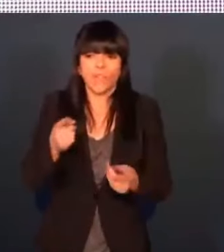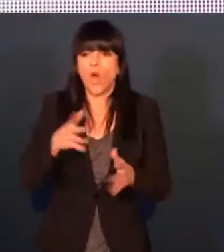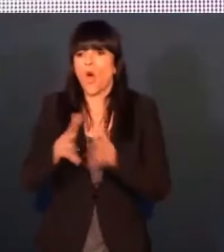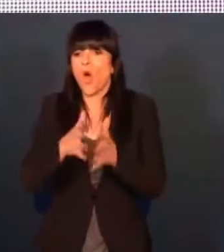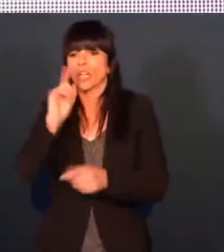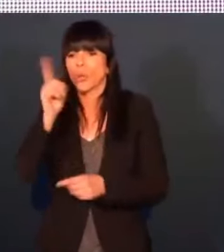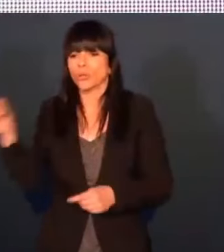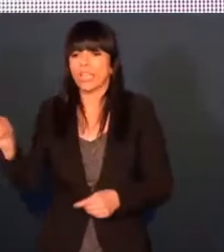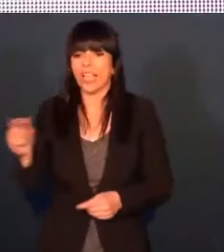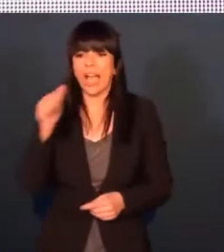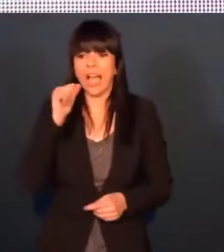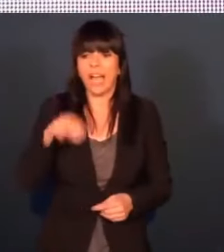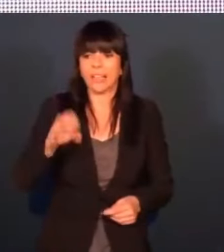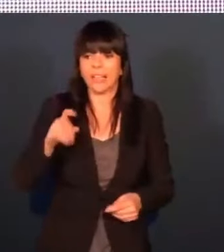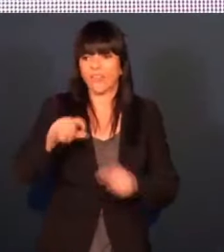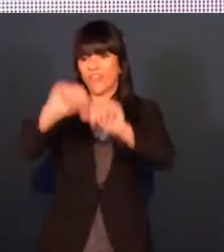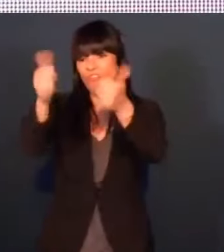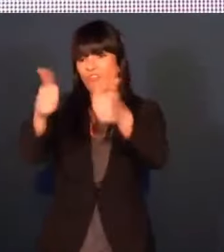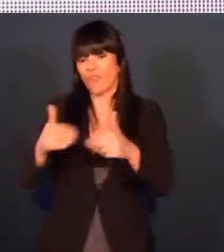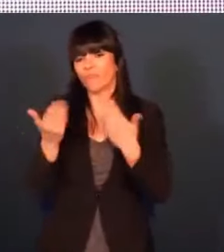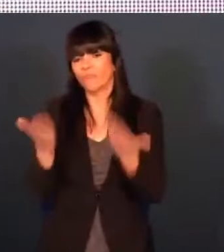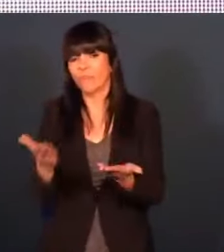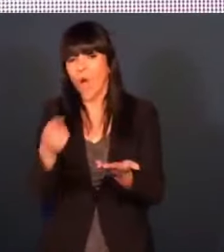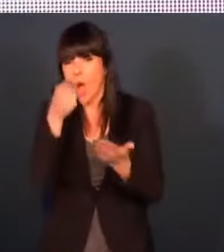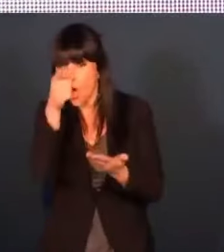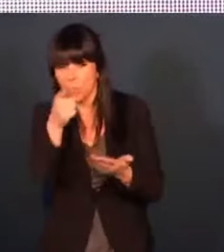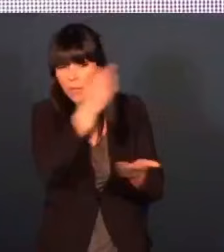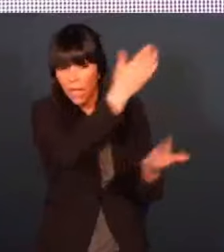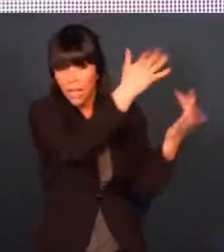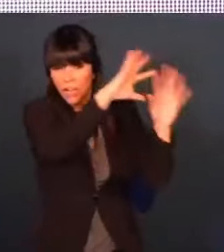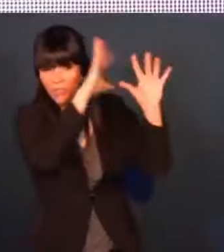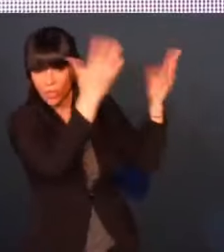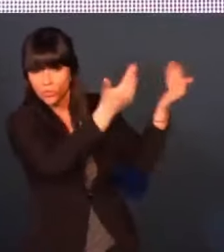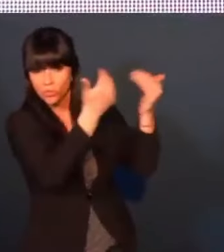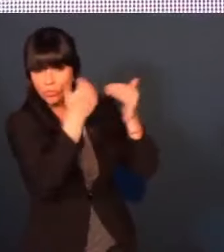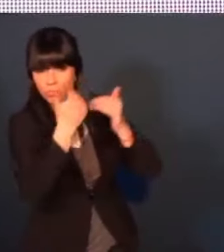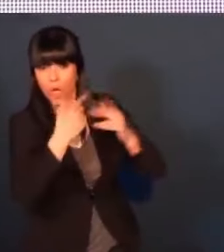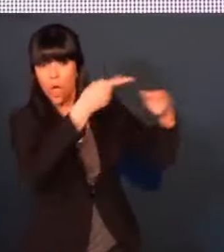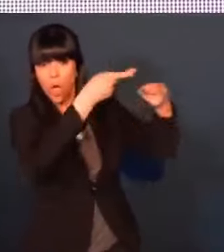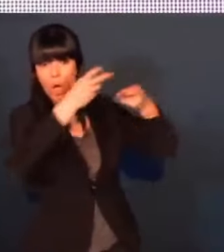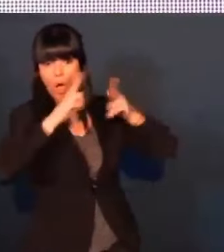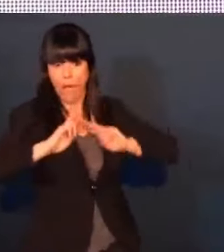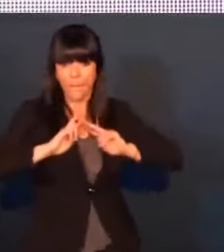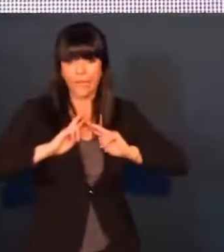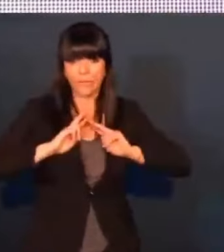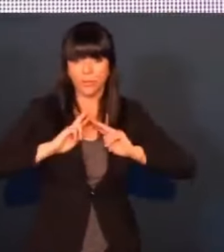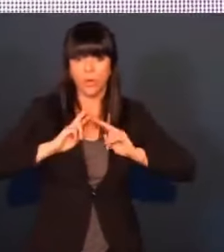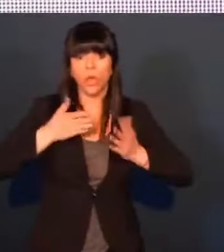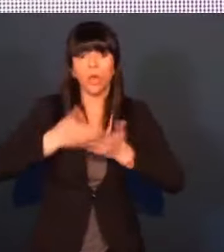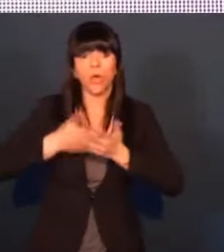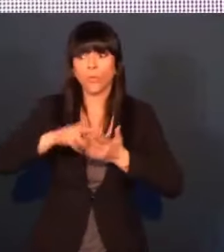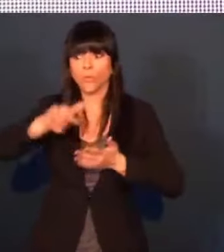само отбиваха номера. Оттам идваше и цялата припряност да отиде и да се върне мандата по-рано, защото от другата